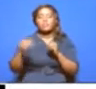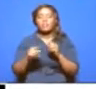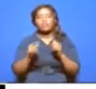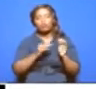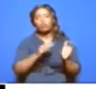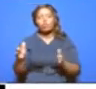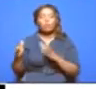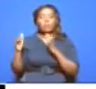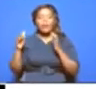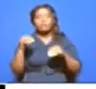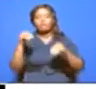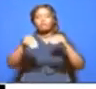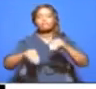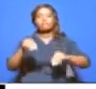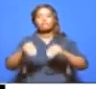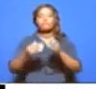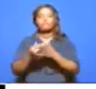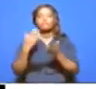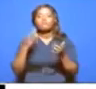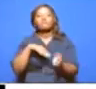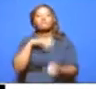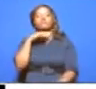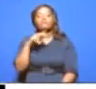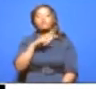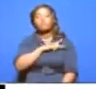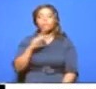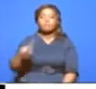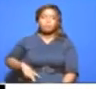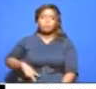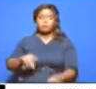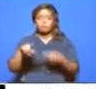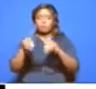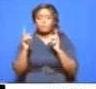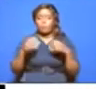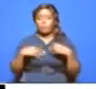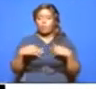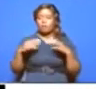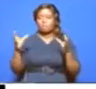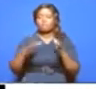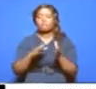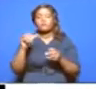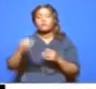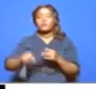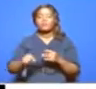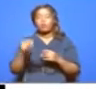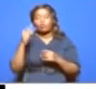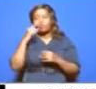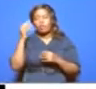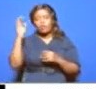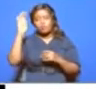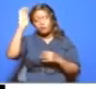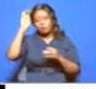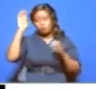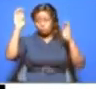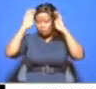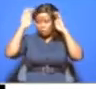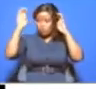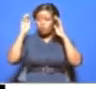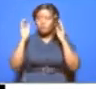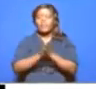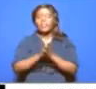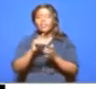cha mfalme. Himaya ya Iteso ina mawanda nchini Kenya, Sudan Kusini na Ethiopia, huku Wateso wakiwa jamii ya